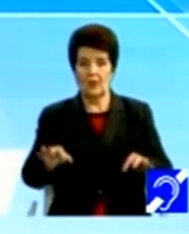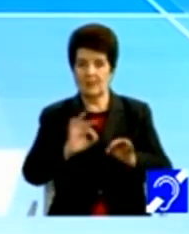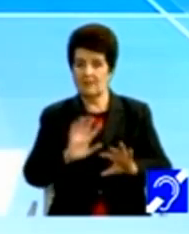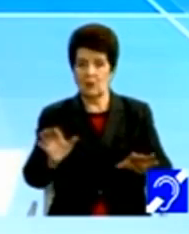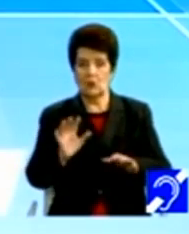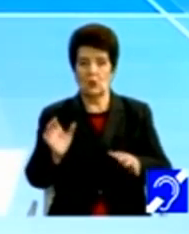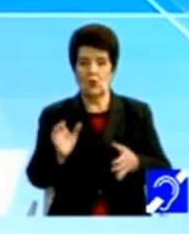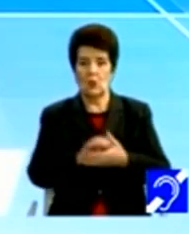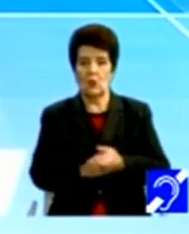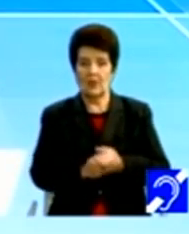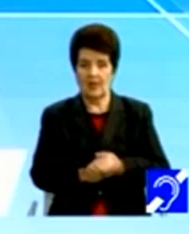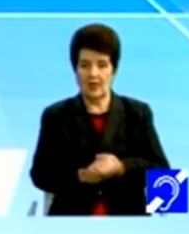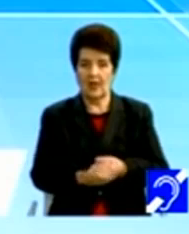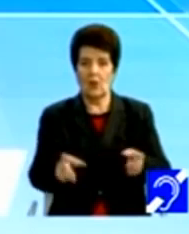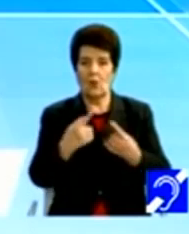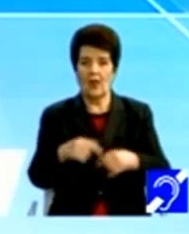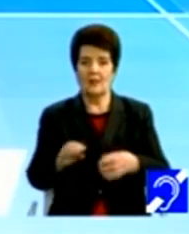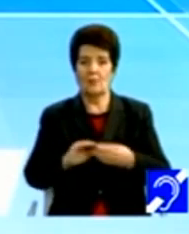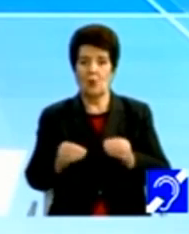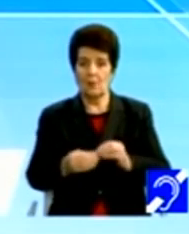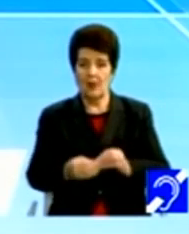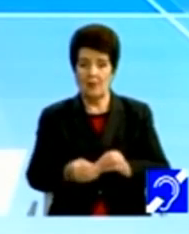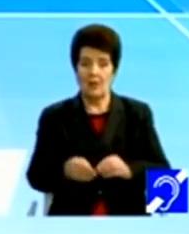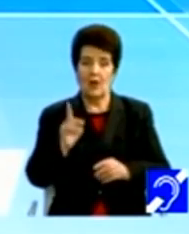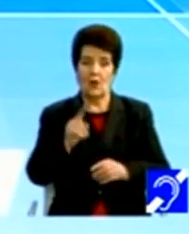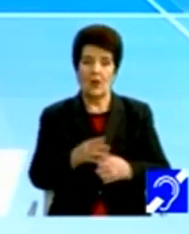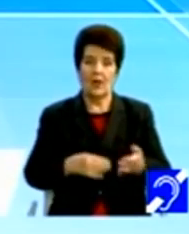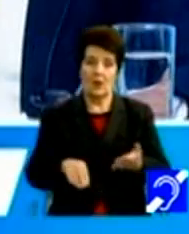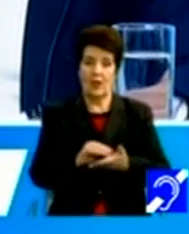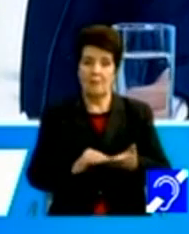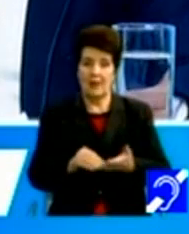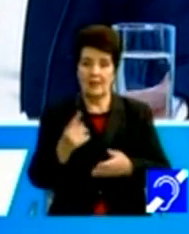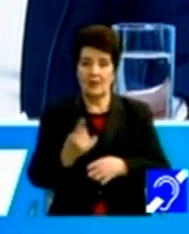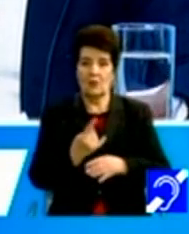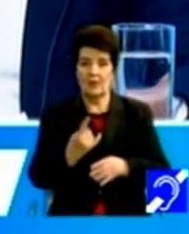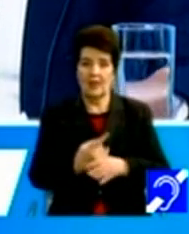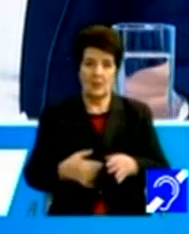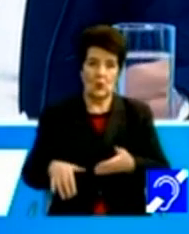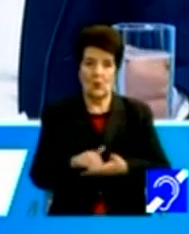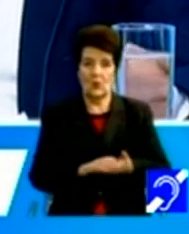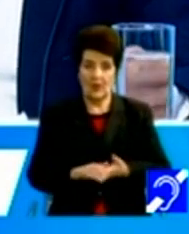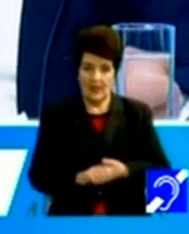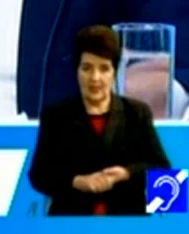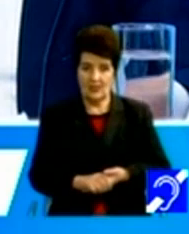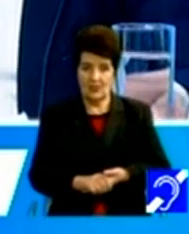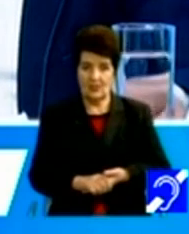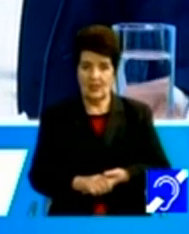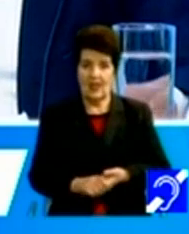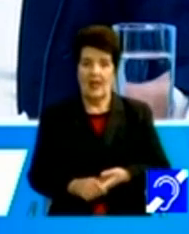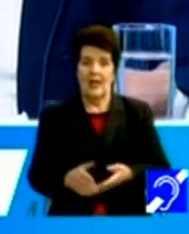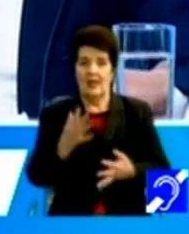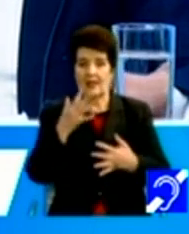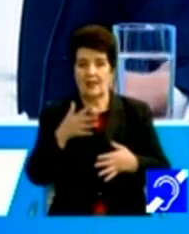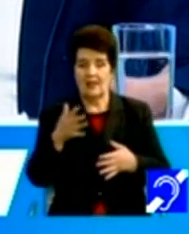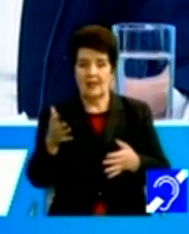unirea, deci este o altă problemă pe care o repet încă o dată. Unioniștii și cei care cred în cauza reîntregirii trebuie